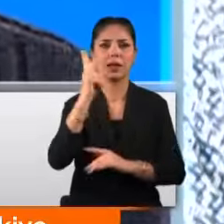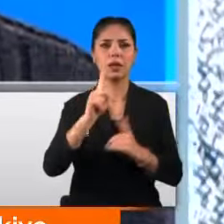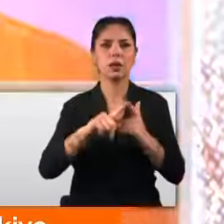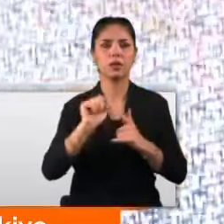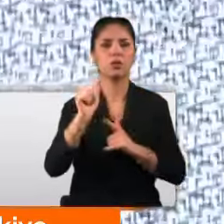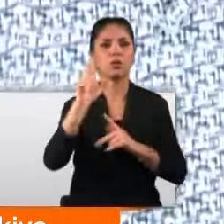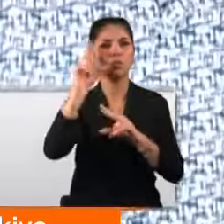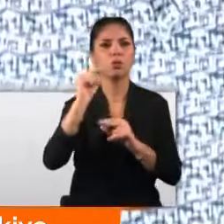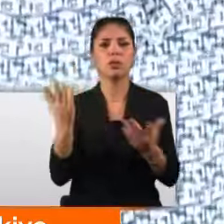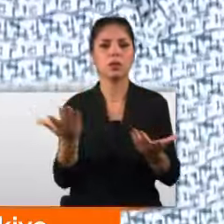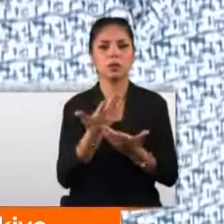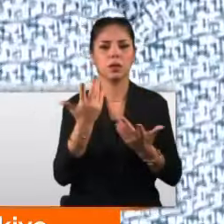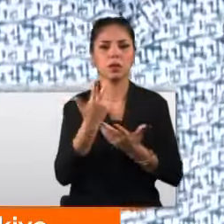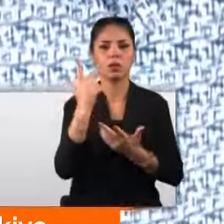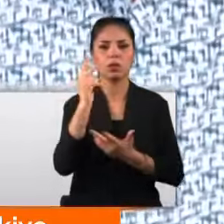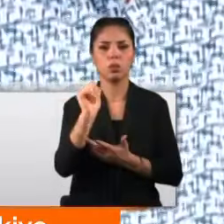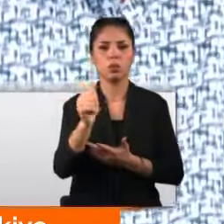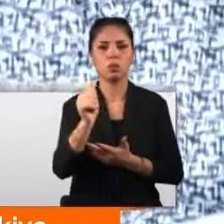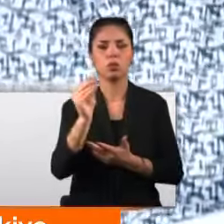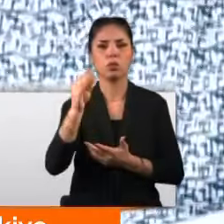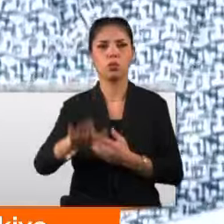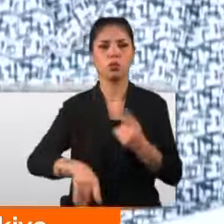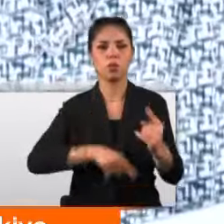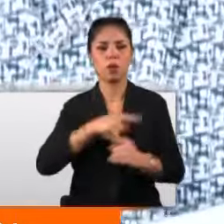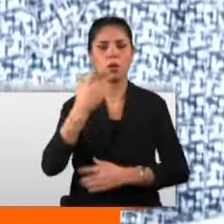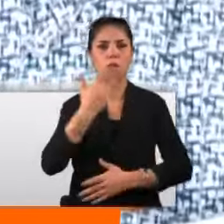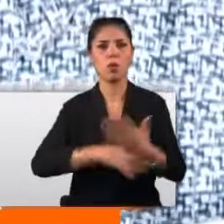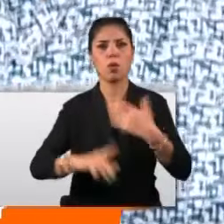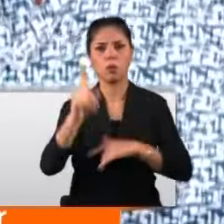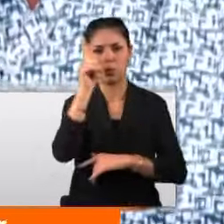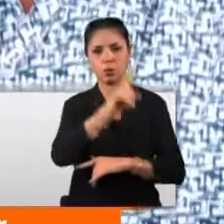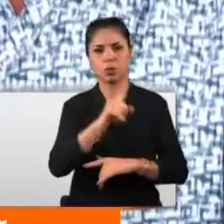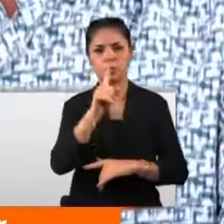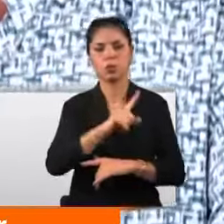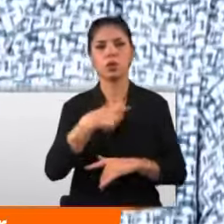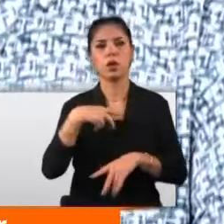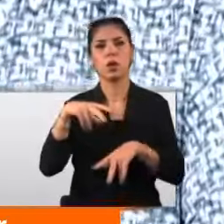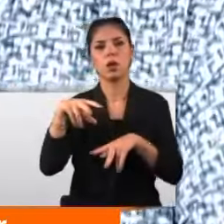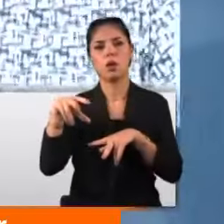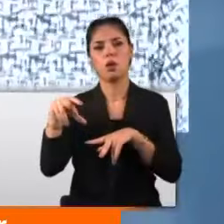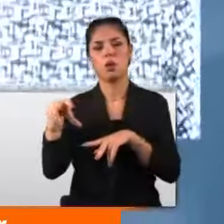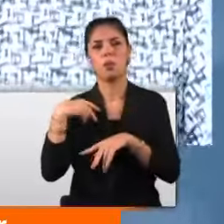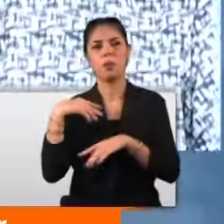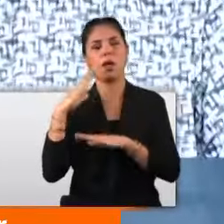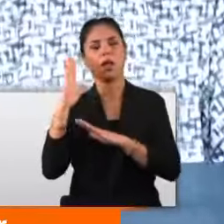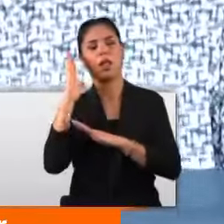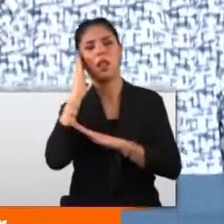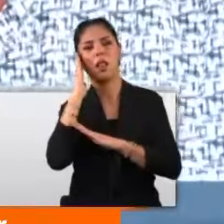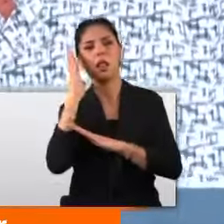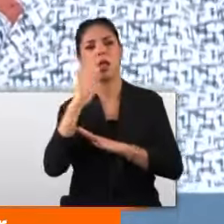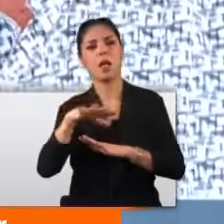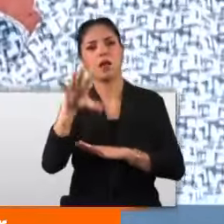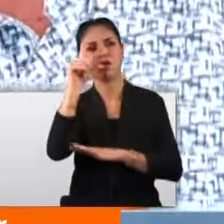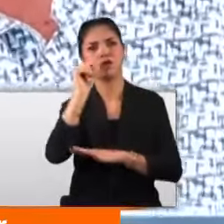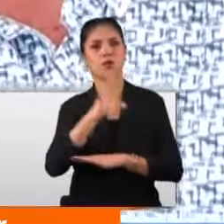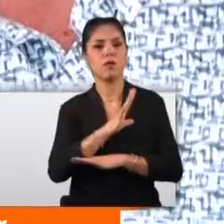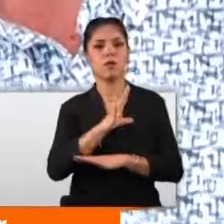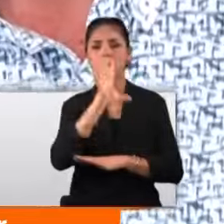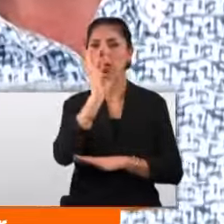kapatıp uyudunuz? Üç günden beri çocuğumu aramakla yorgun düşmüşüm. Çek yatın üzerine uzanmışım buraya. Herkes bundan şüphelendi.